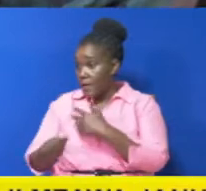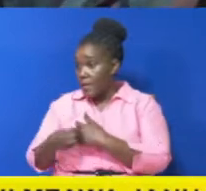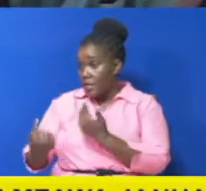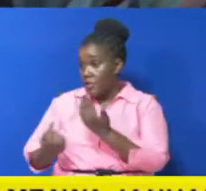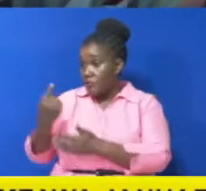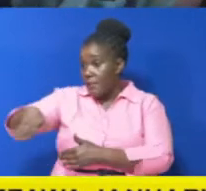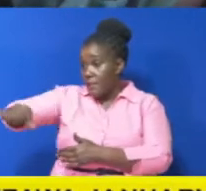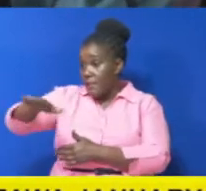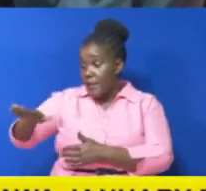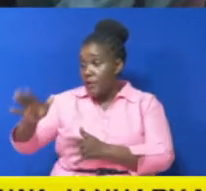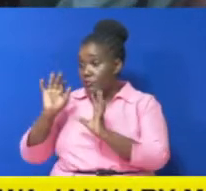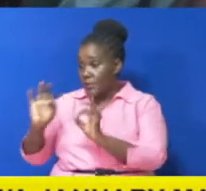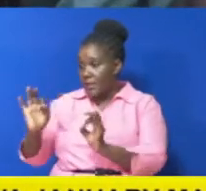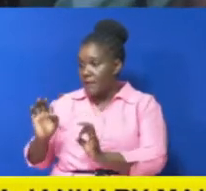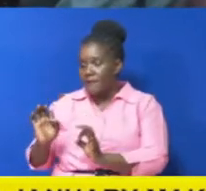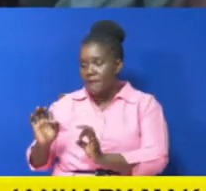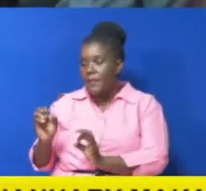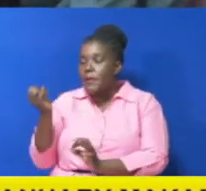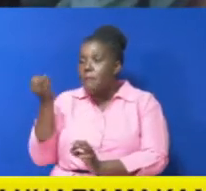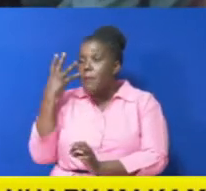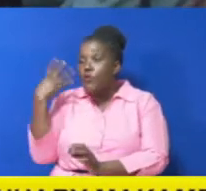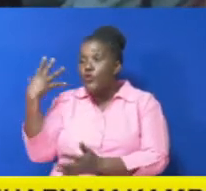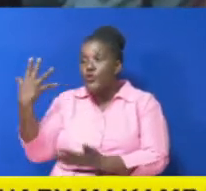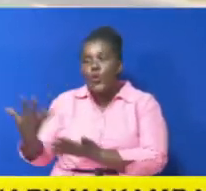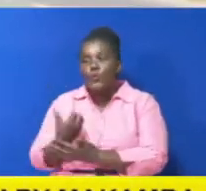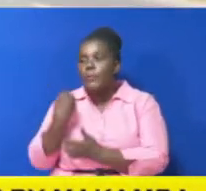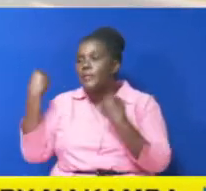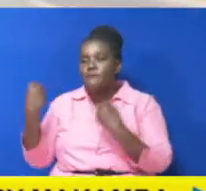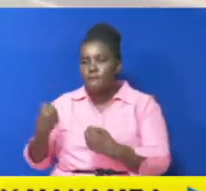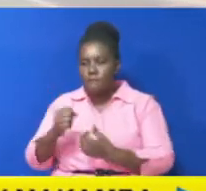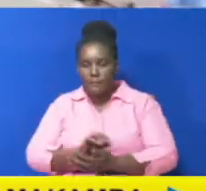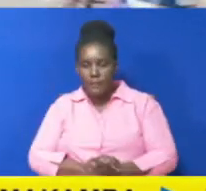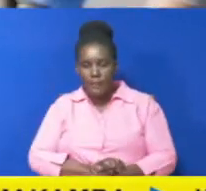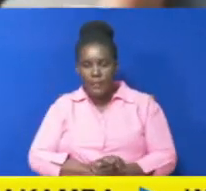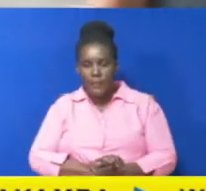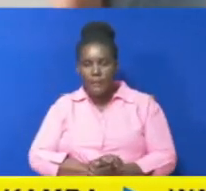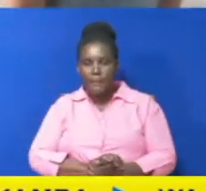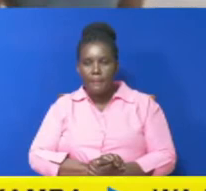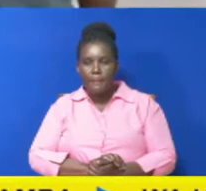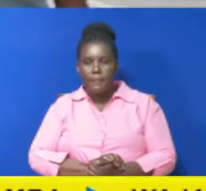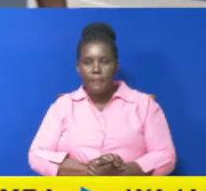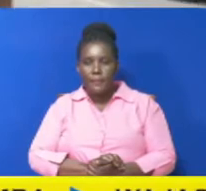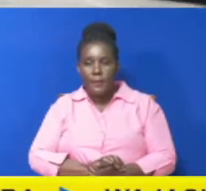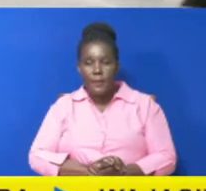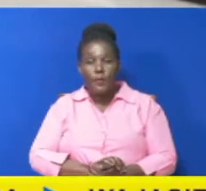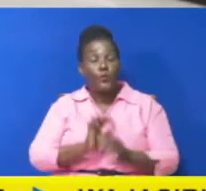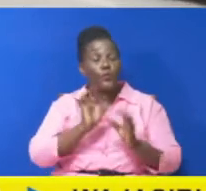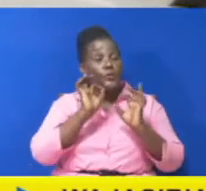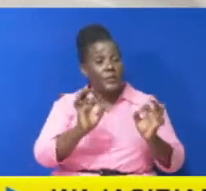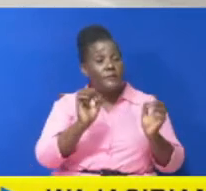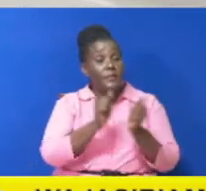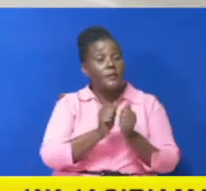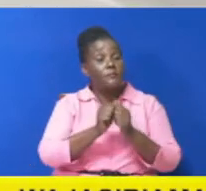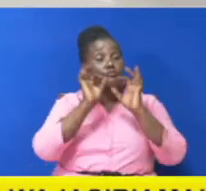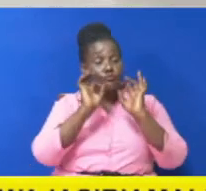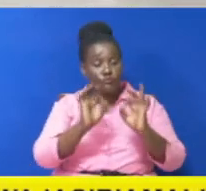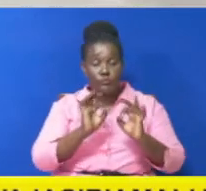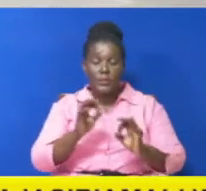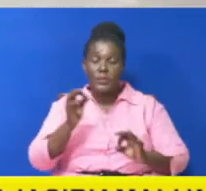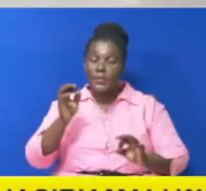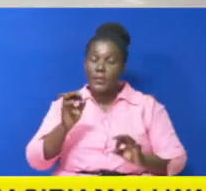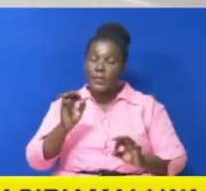Na usafi vile vile haustahili kukaa pamoja na wanadamu. Kwa hiyo usafi ni jambo zuri. Kwa hiyo